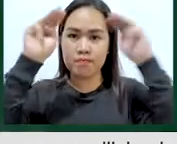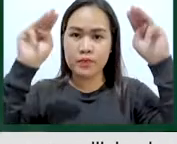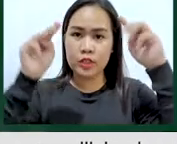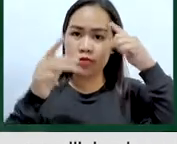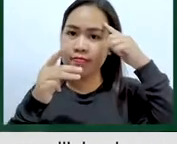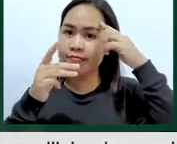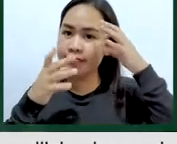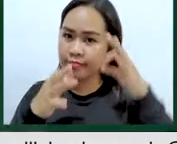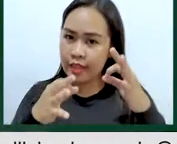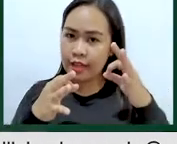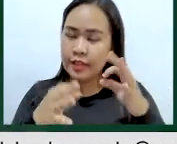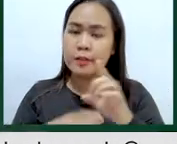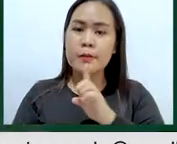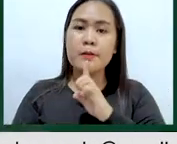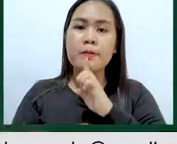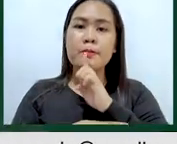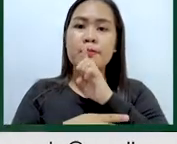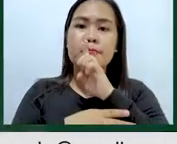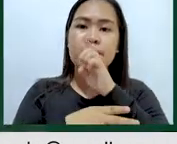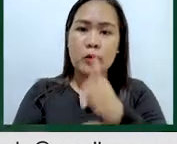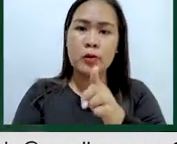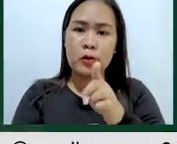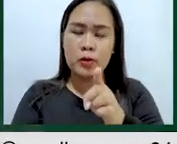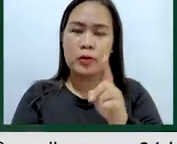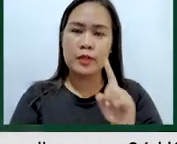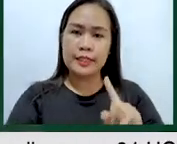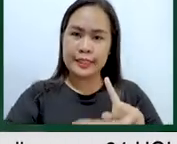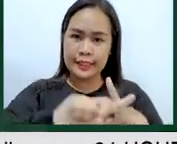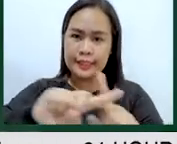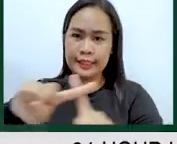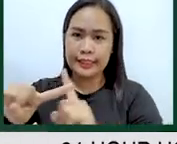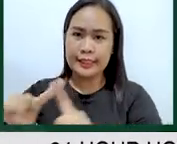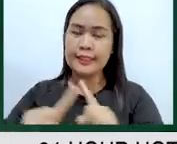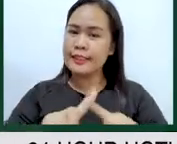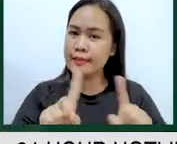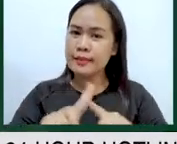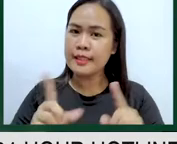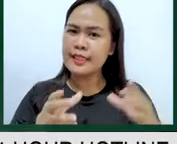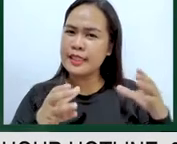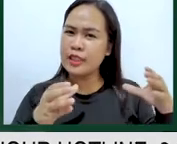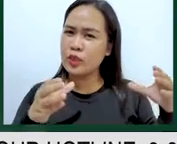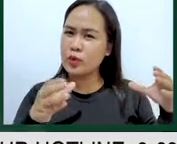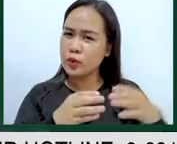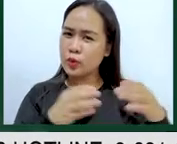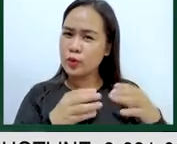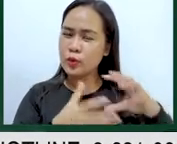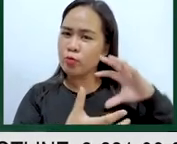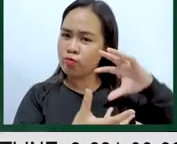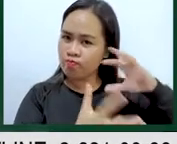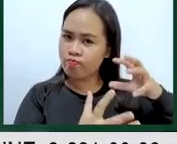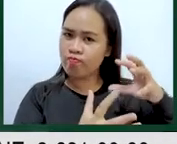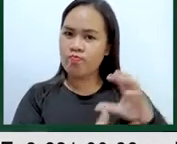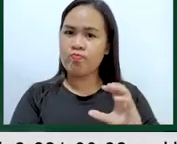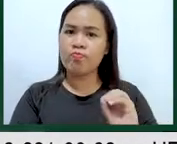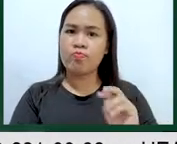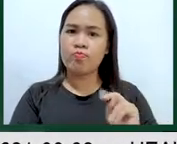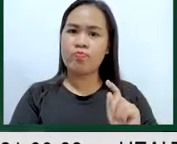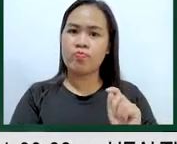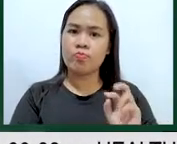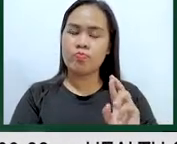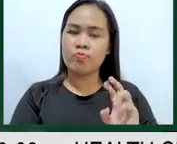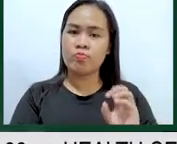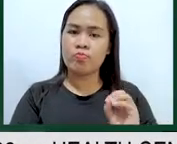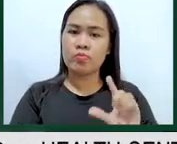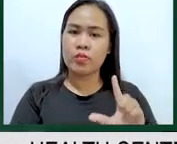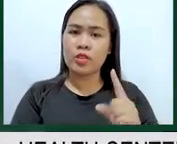control. Ang mga Pilipino ayaw rin magpaawat, eh, 'di ba? So yung social distancing. So isasara